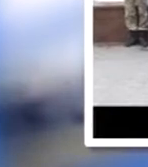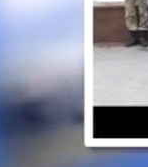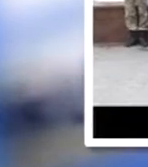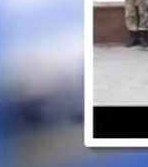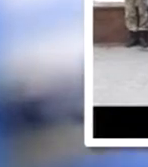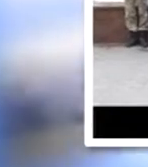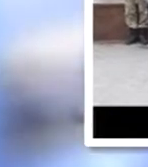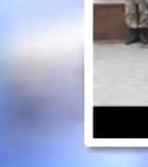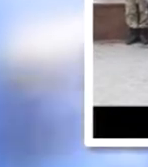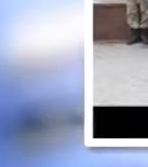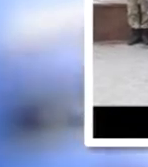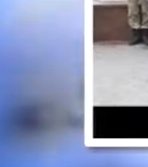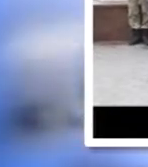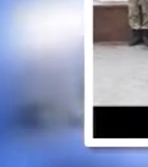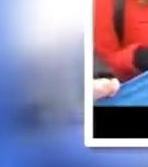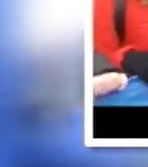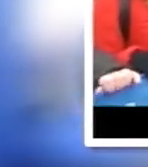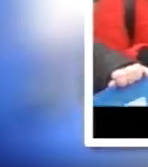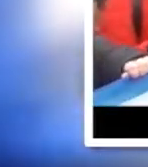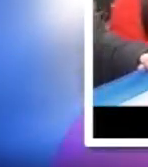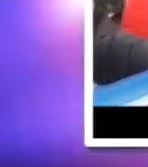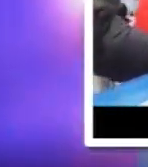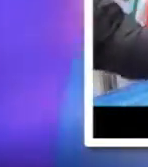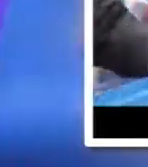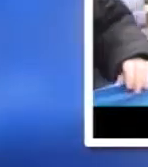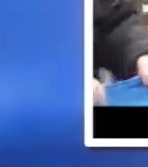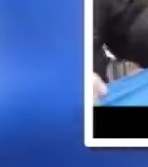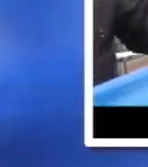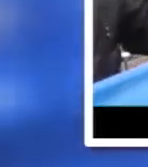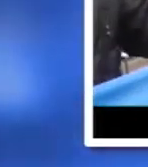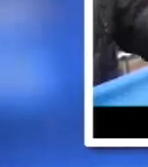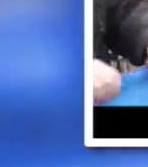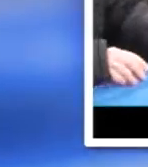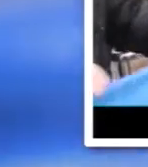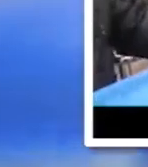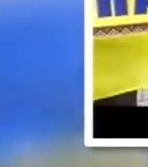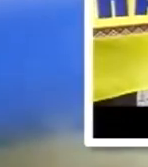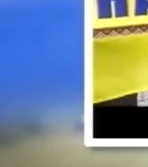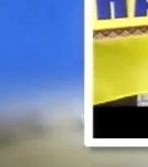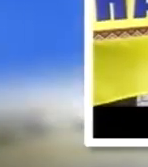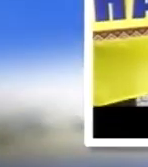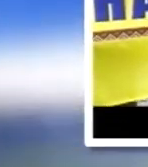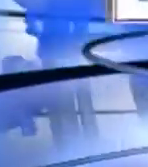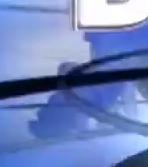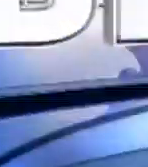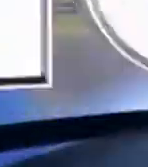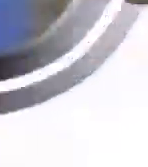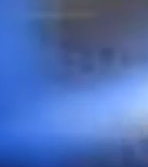Тернопільські казначеї пошили 30-метровий прапор. Так долучилися до всеукраїнської акції «Об'єднаємо Україну».